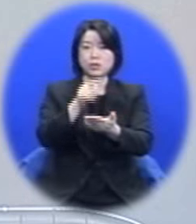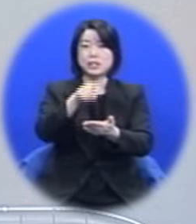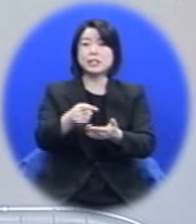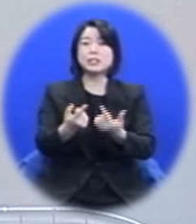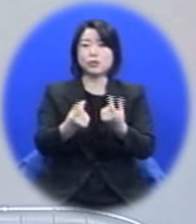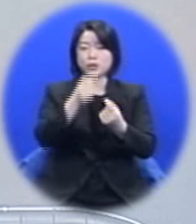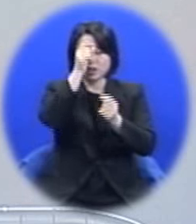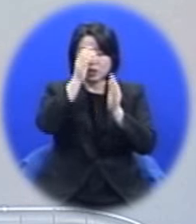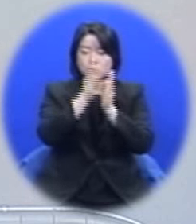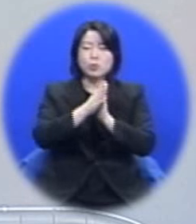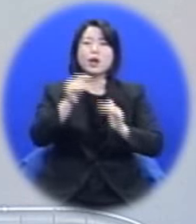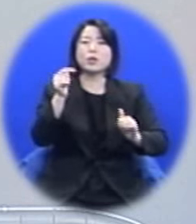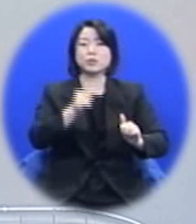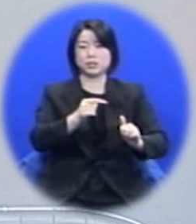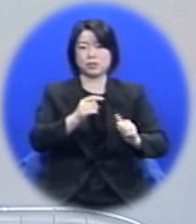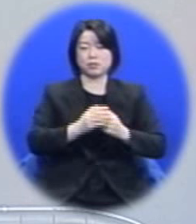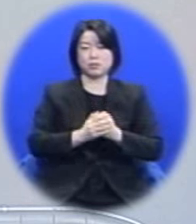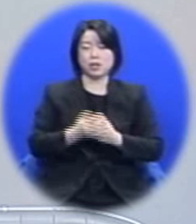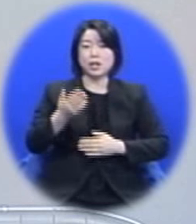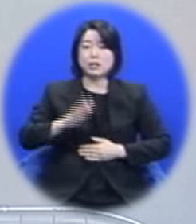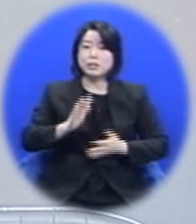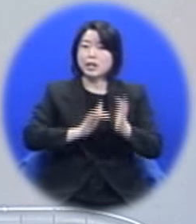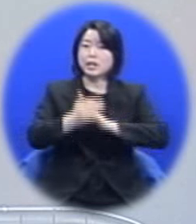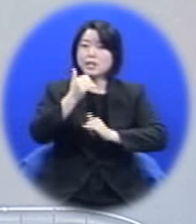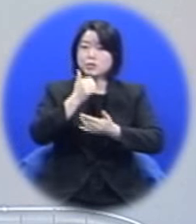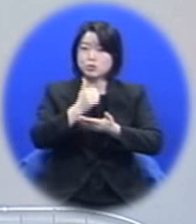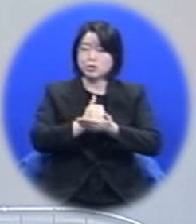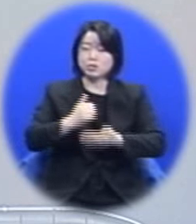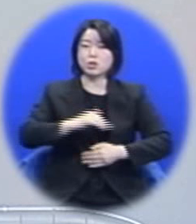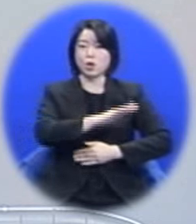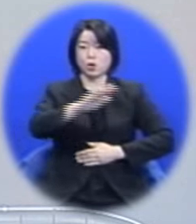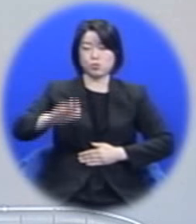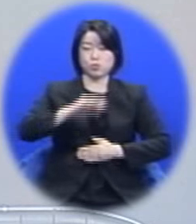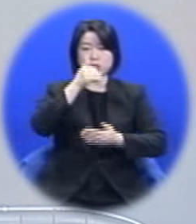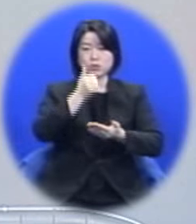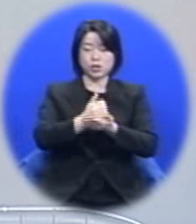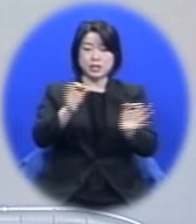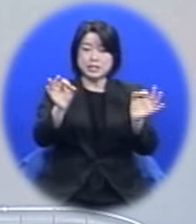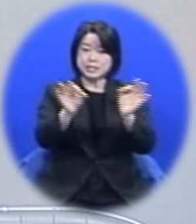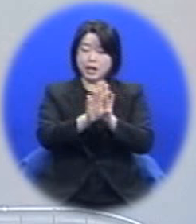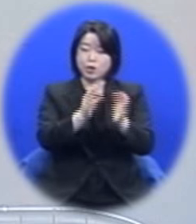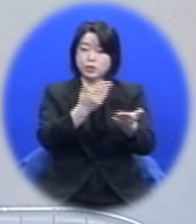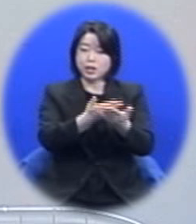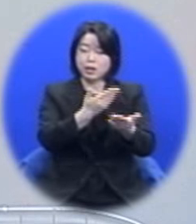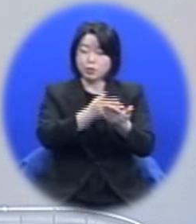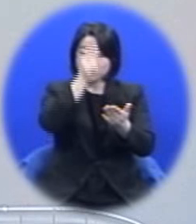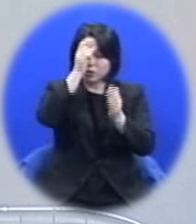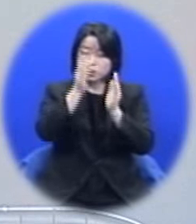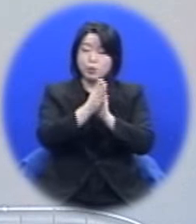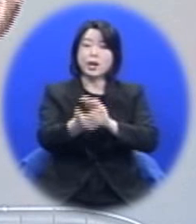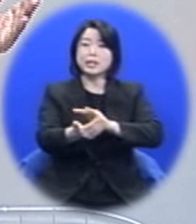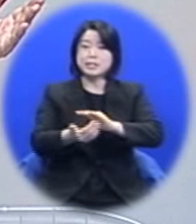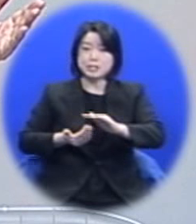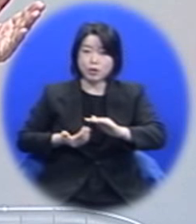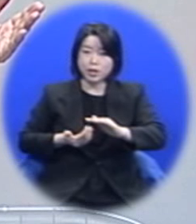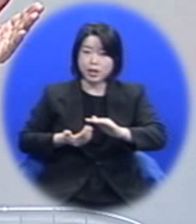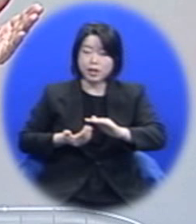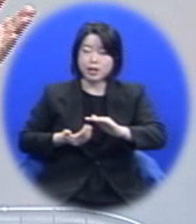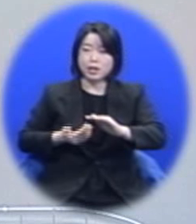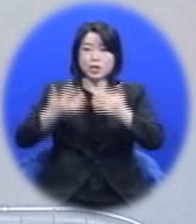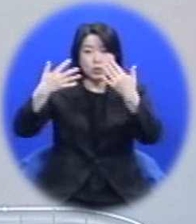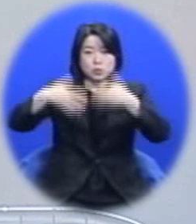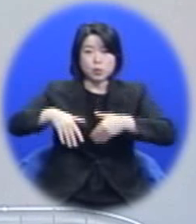하시는데, 근데 예수님께서 우리 죄를 사하여 달라고 기도하기 전에 전제를